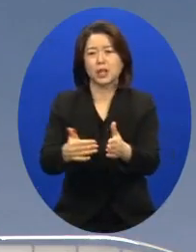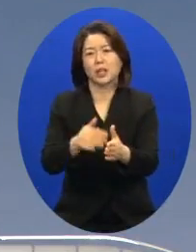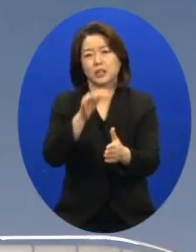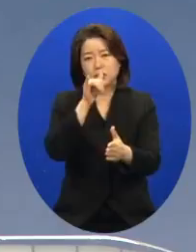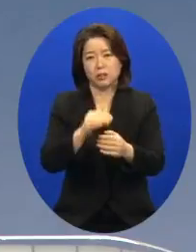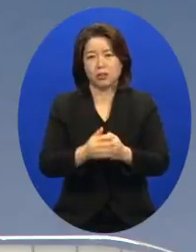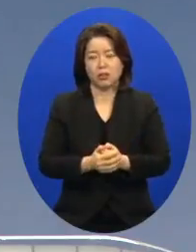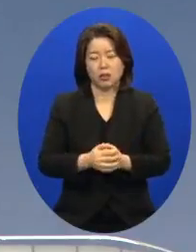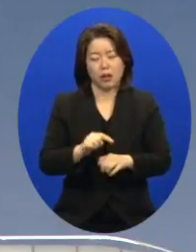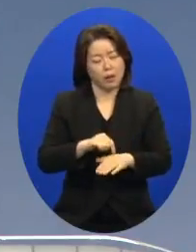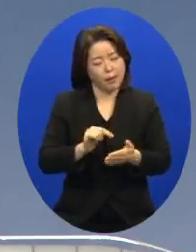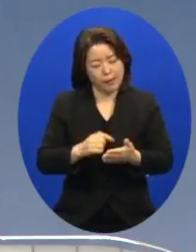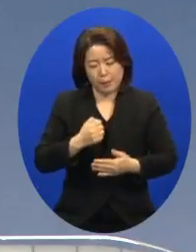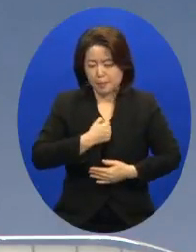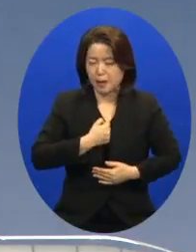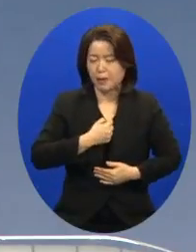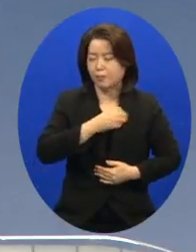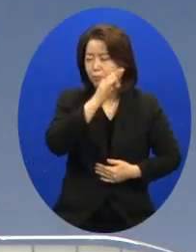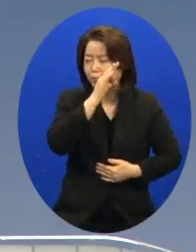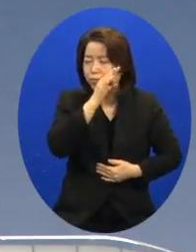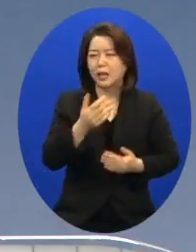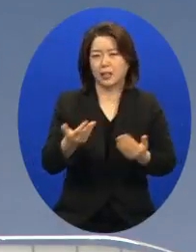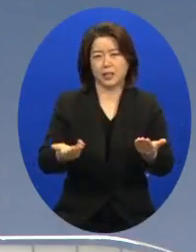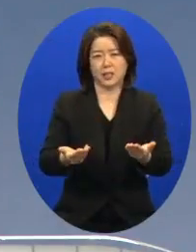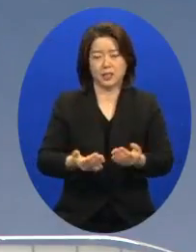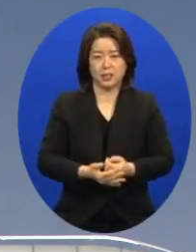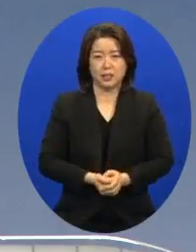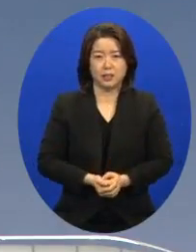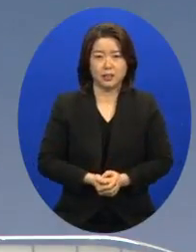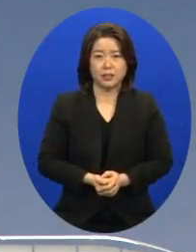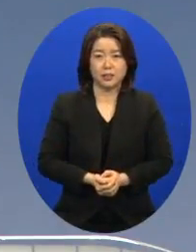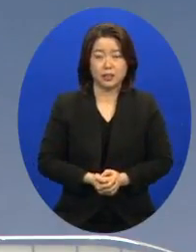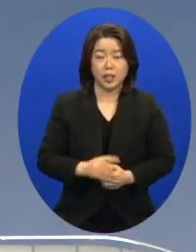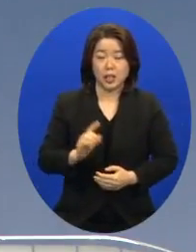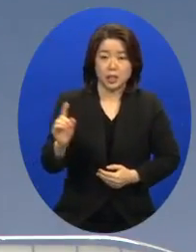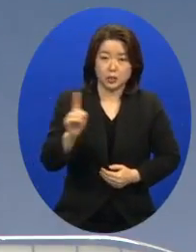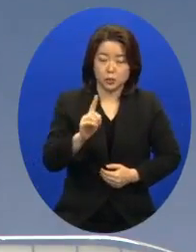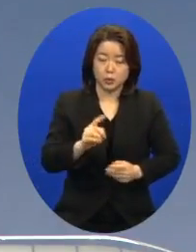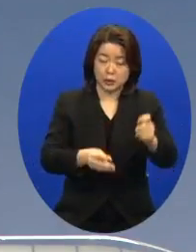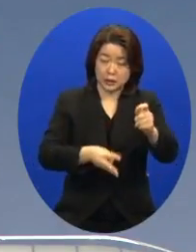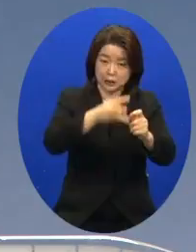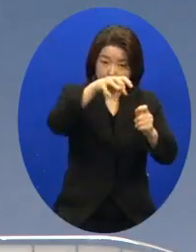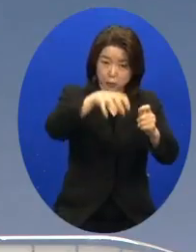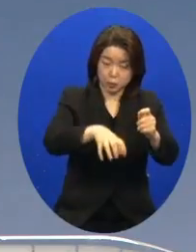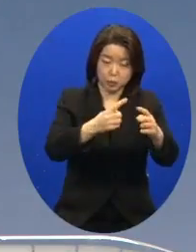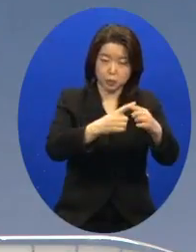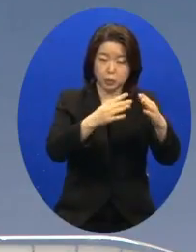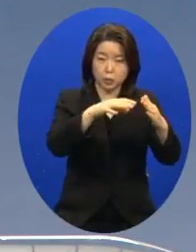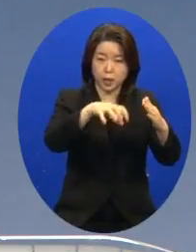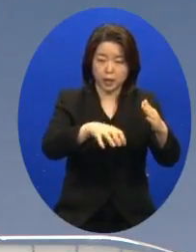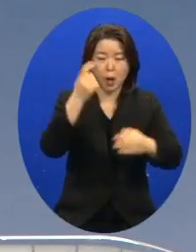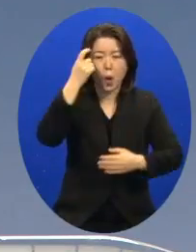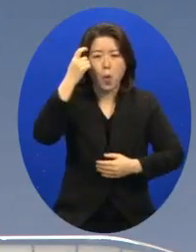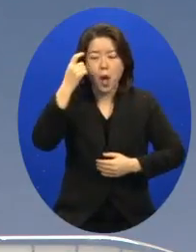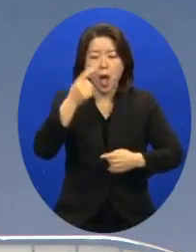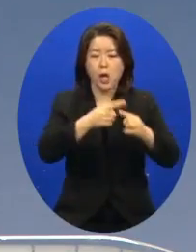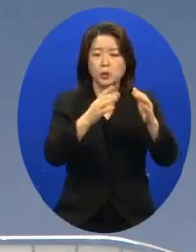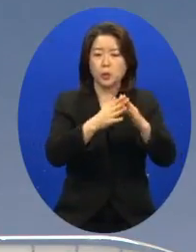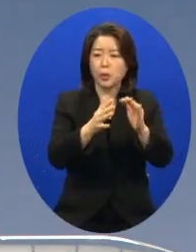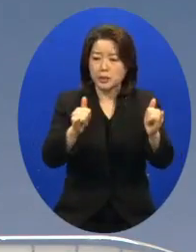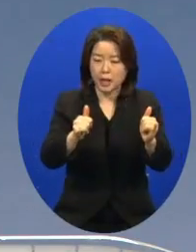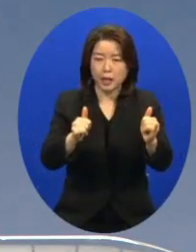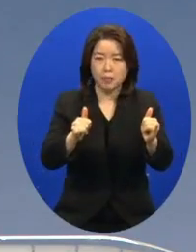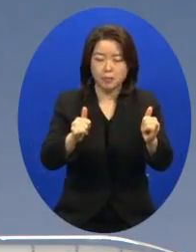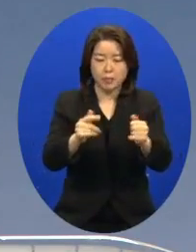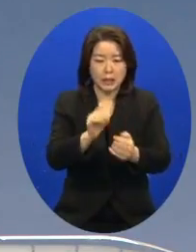정말 마음이 답답하고 부끄러운 일이기도 하죠 도대체 고린도 교회 아내 왜 교인들 사이에 이런